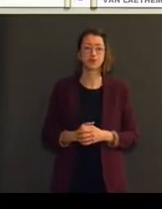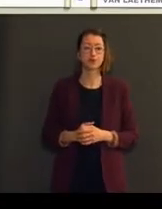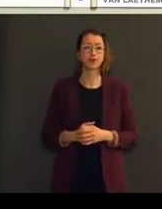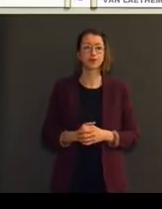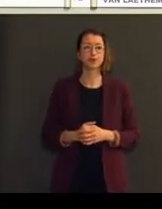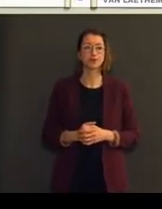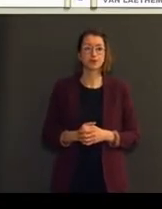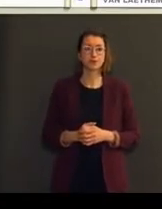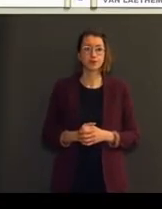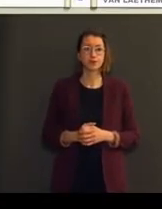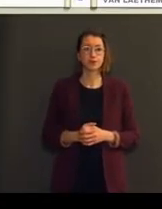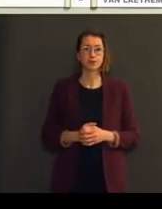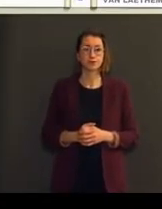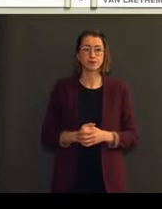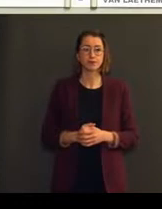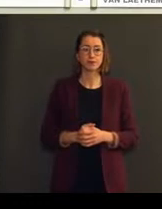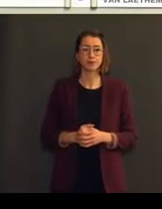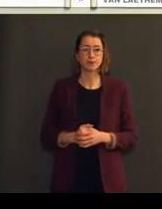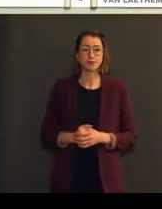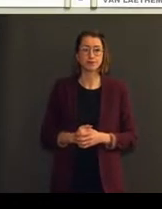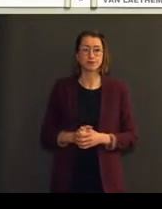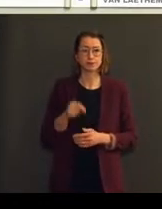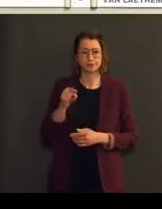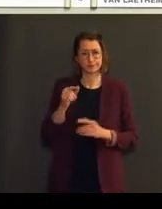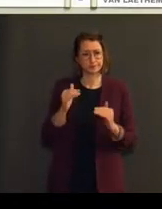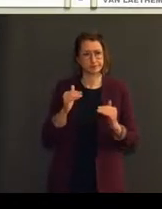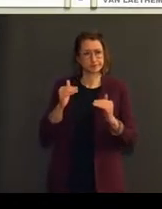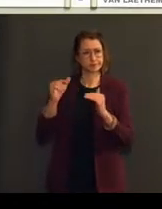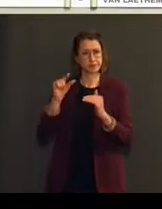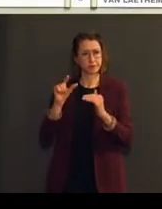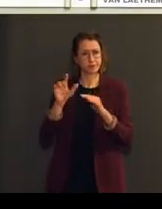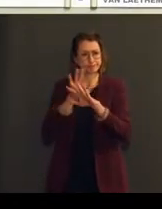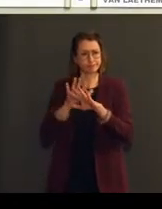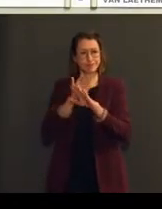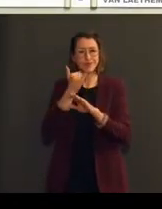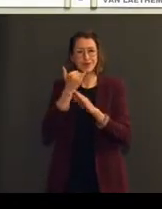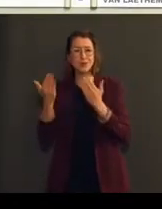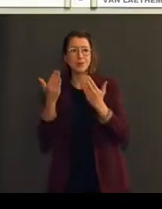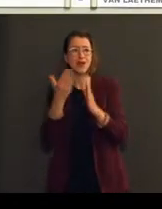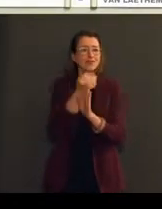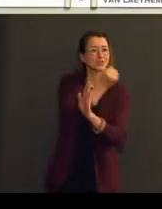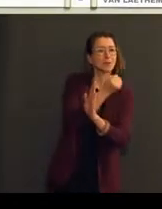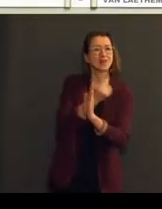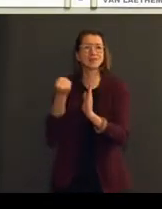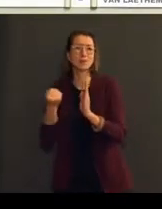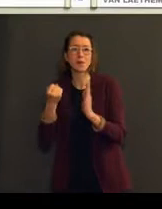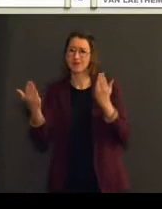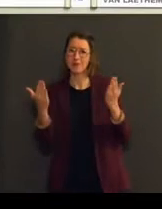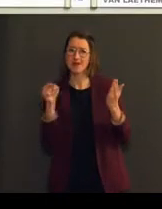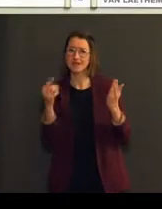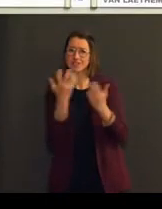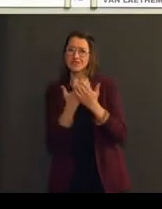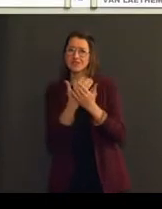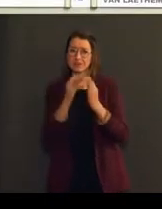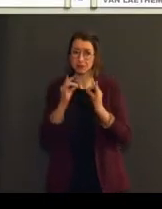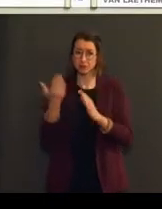augmentation est perturbée partiellement par la base de comparaison, puisque après 10 jours de diminution, on a le fait que